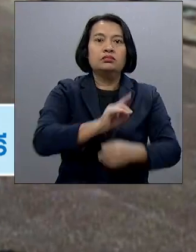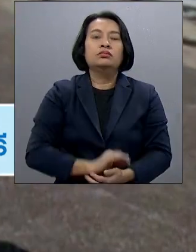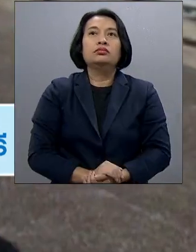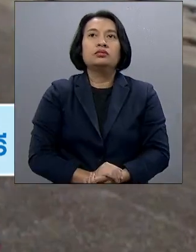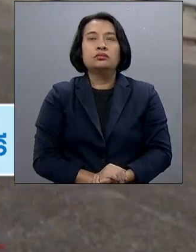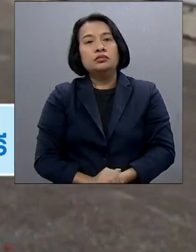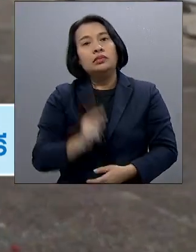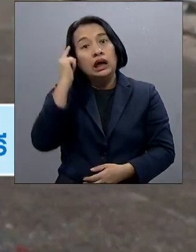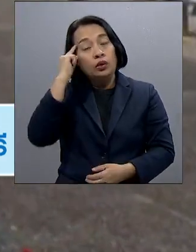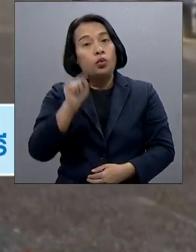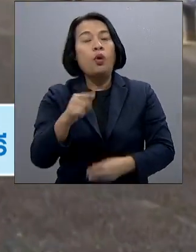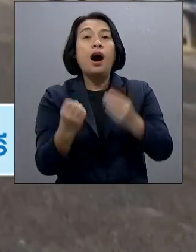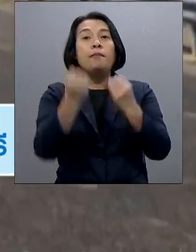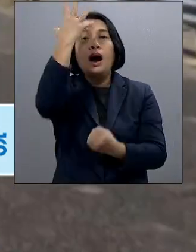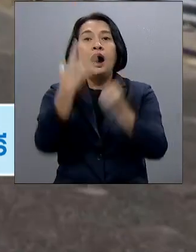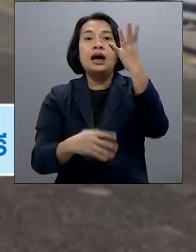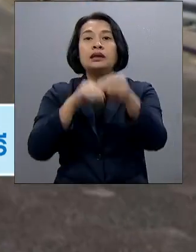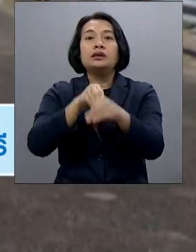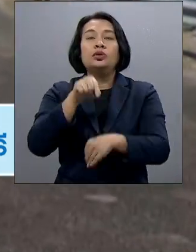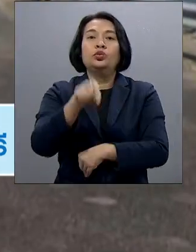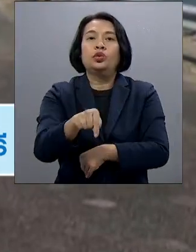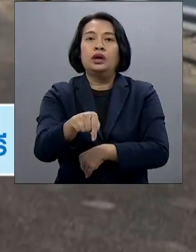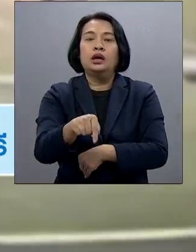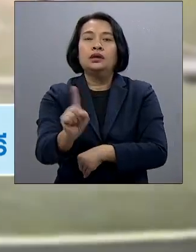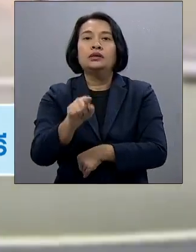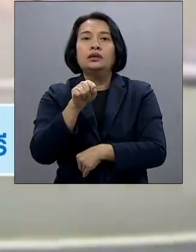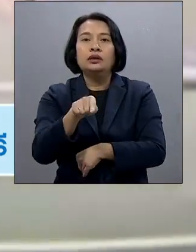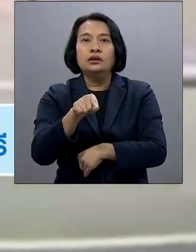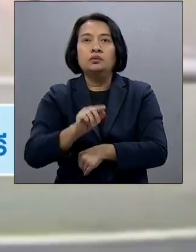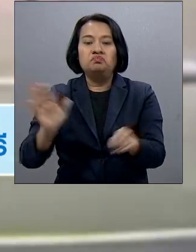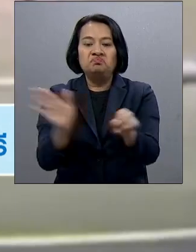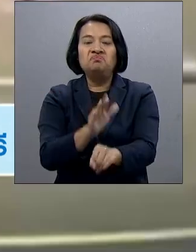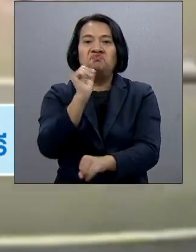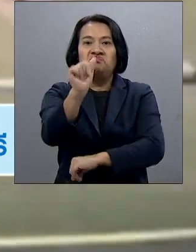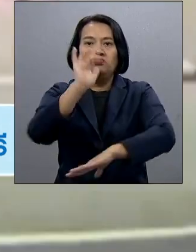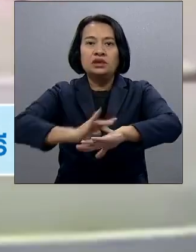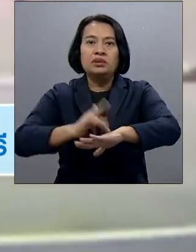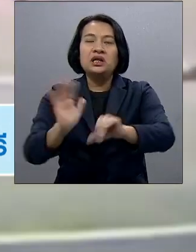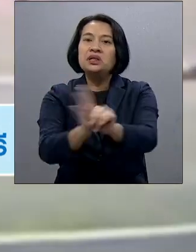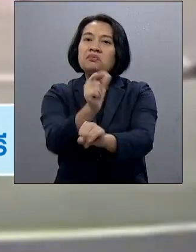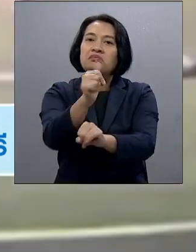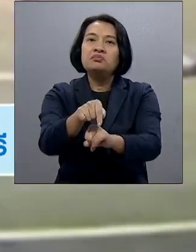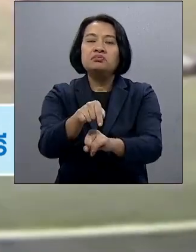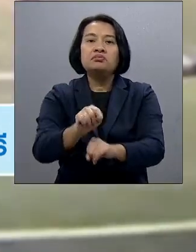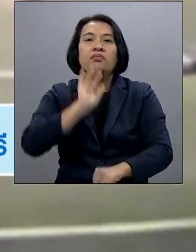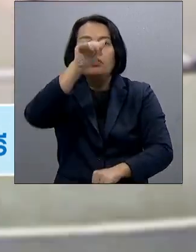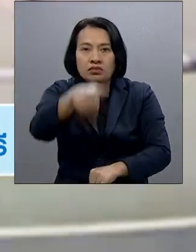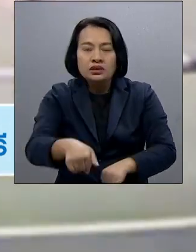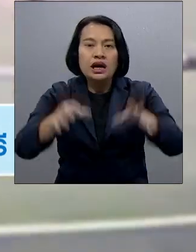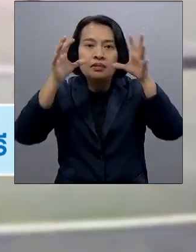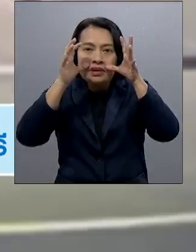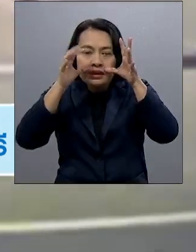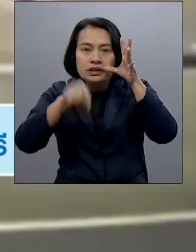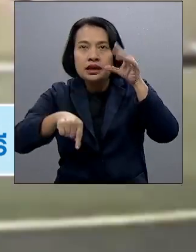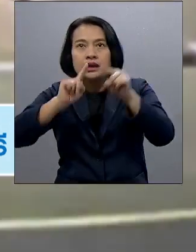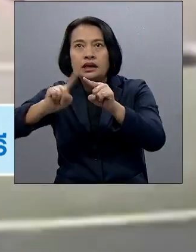ถึงสภาพป่าบริเวณเขื่อนศรีนครินทร์นะคะว่ามีความอุดมสมบูรณ์เพราะว่ามีทั้งสัตว์น้ำมีช้างมีเสือนะคะ